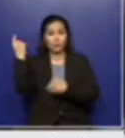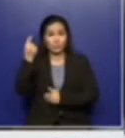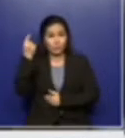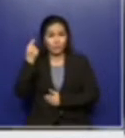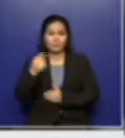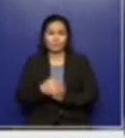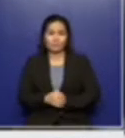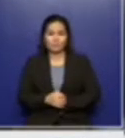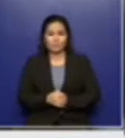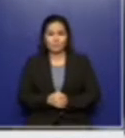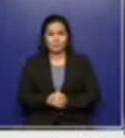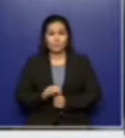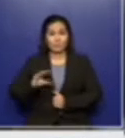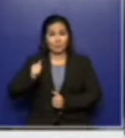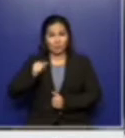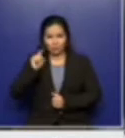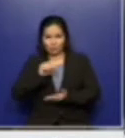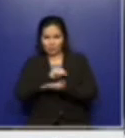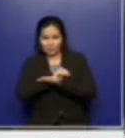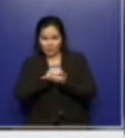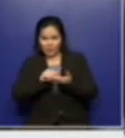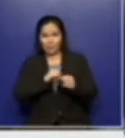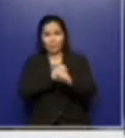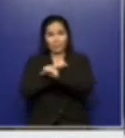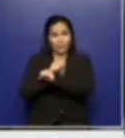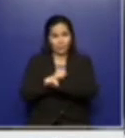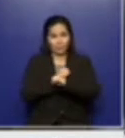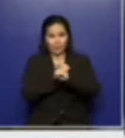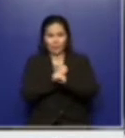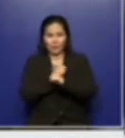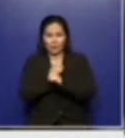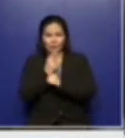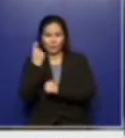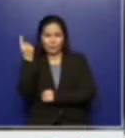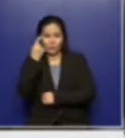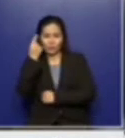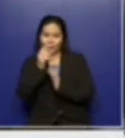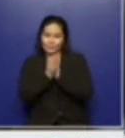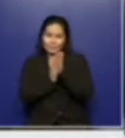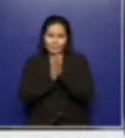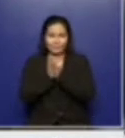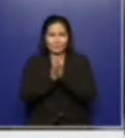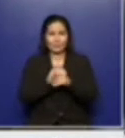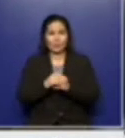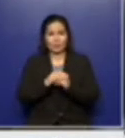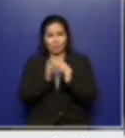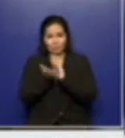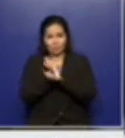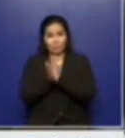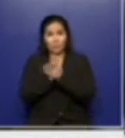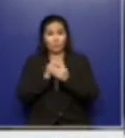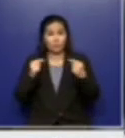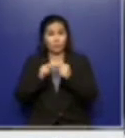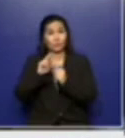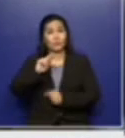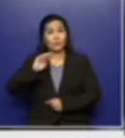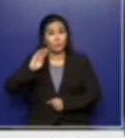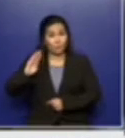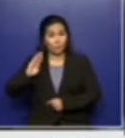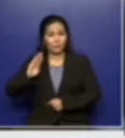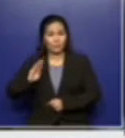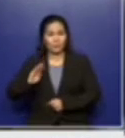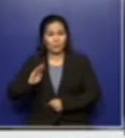องเป็นเมืองที่สะอาดปลอดภัยน่าท่องเที่ยวปรับปรุงนะครับระบบสาธารณูป